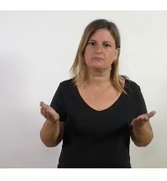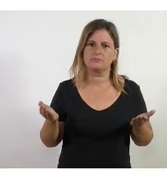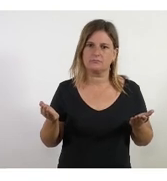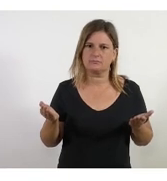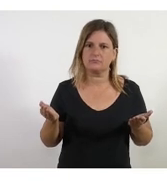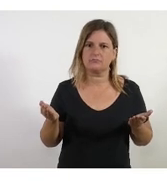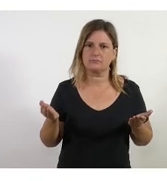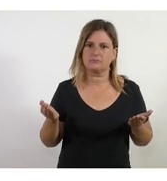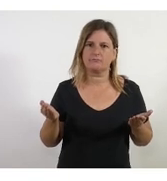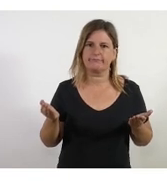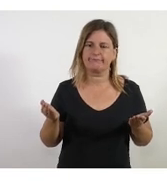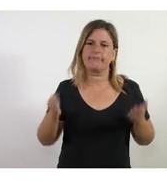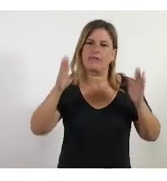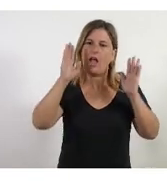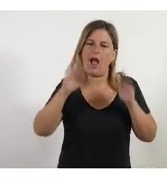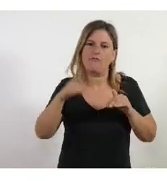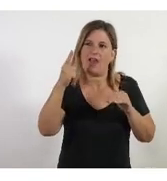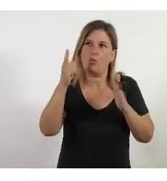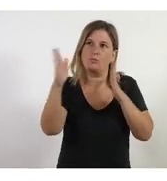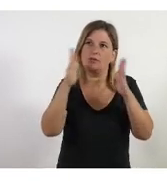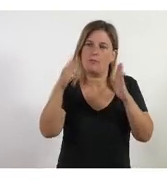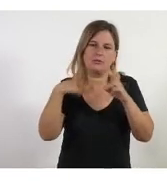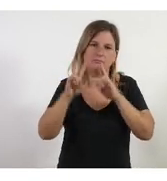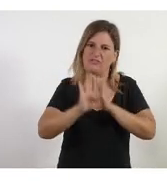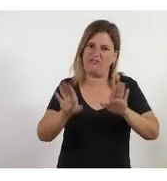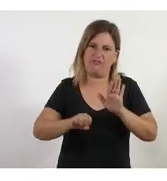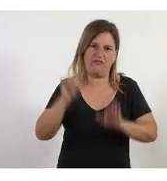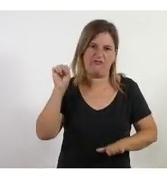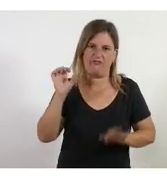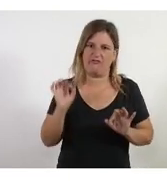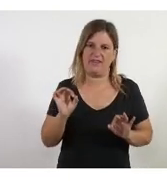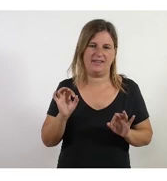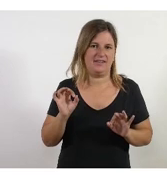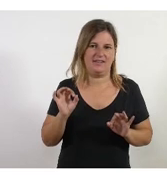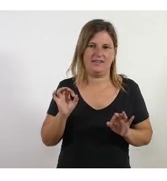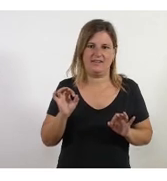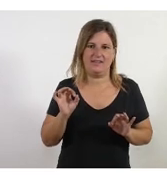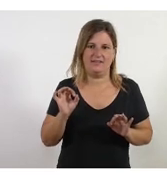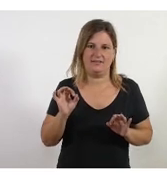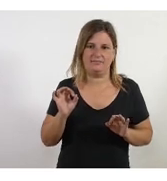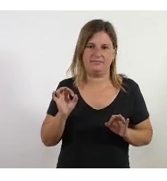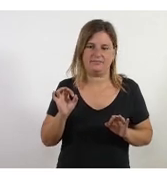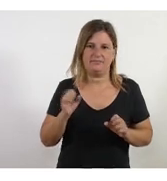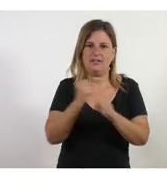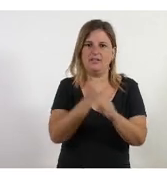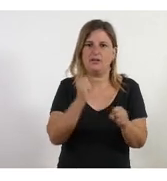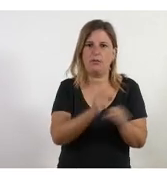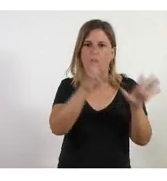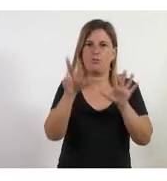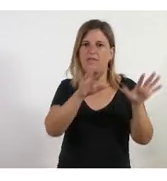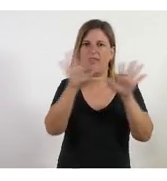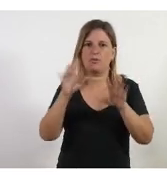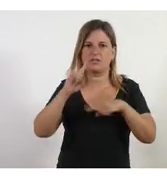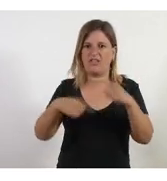en un moment determinat vaig dir, bueno, d'això ja n'hi ha prou, no? I de treballar, jo segurament no treballava 8 o 10 hores al dia, en